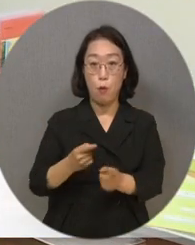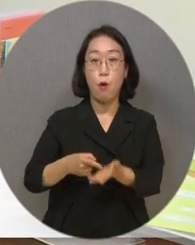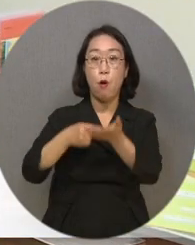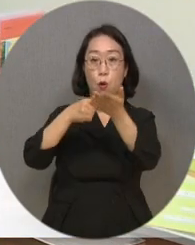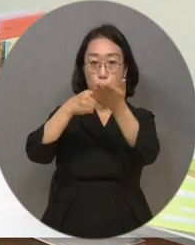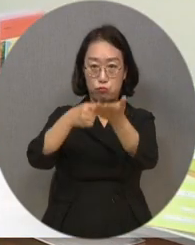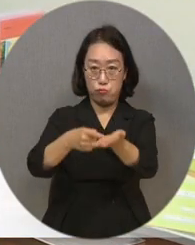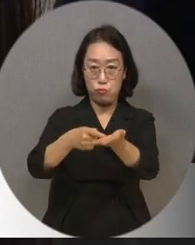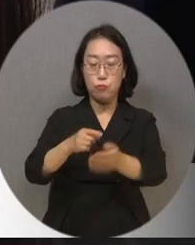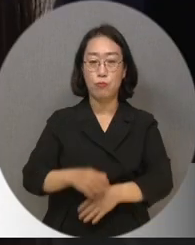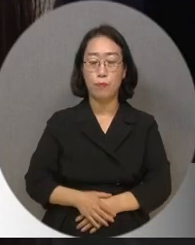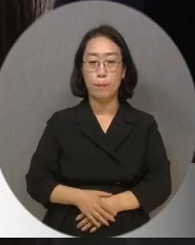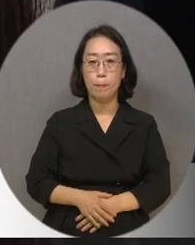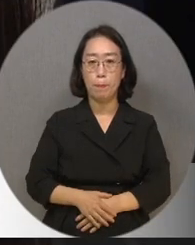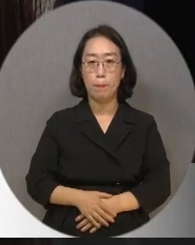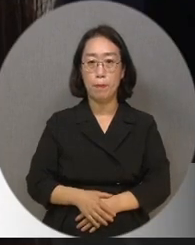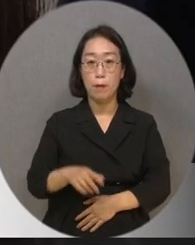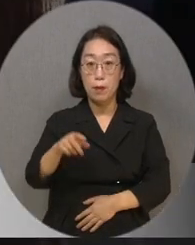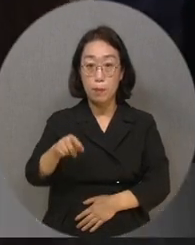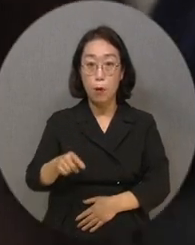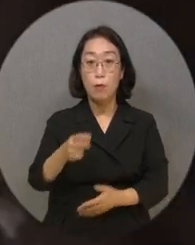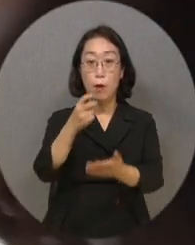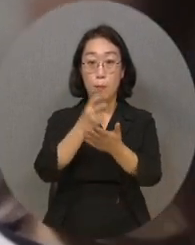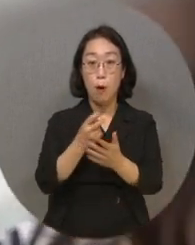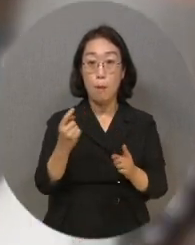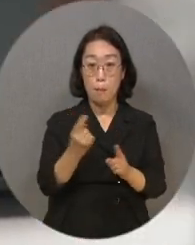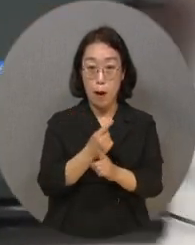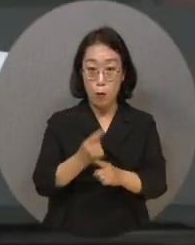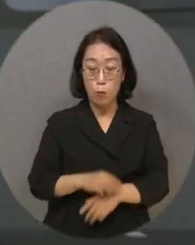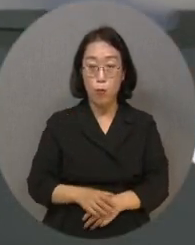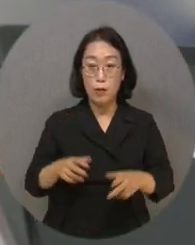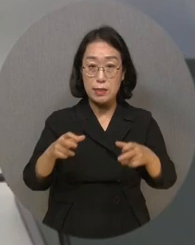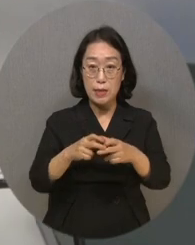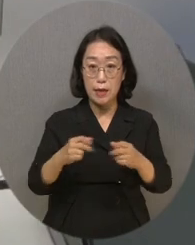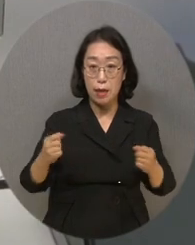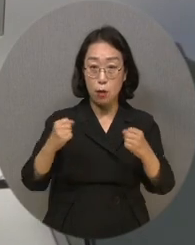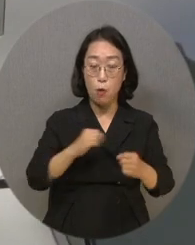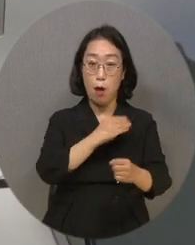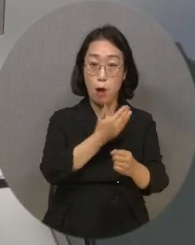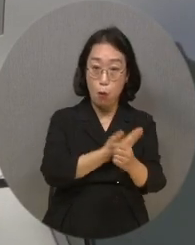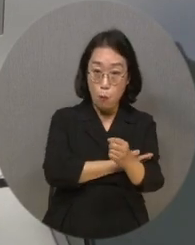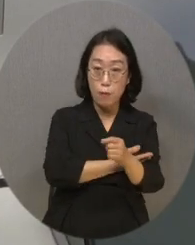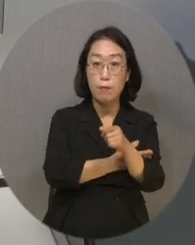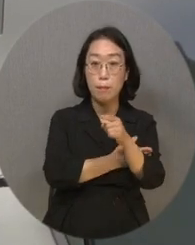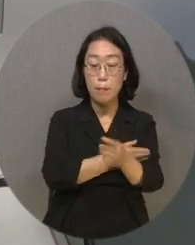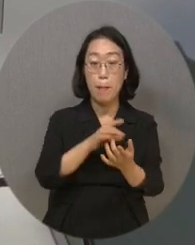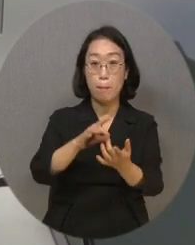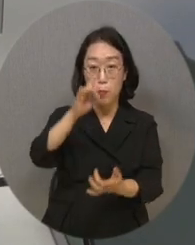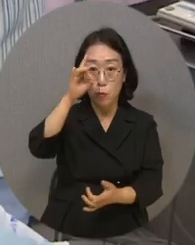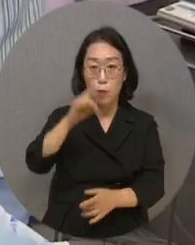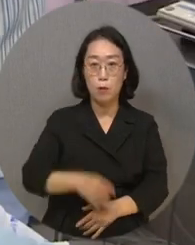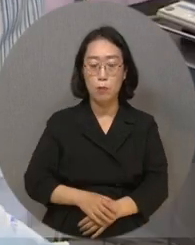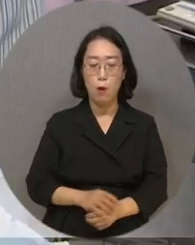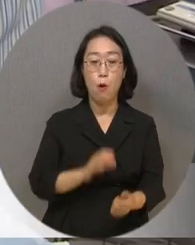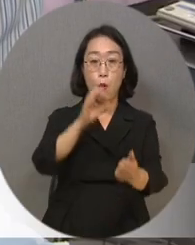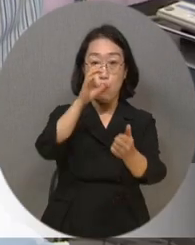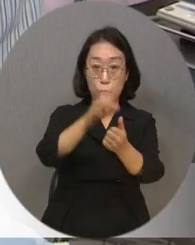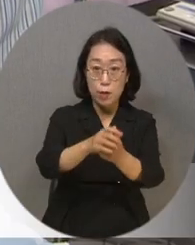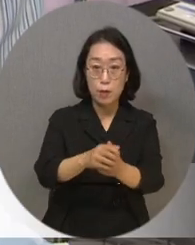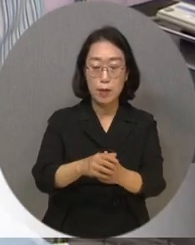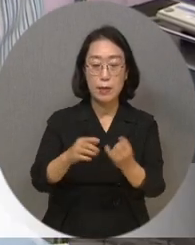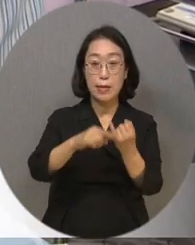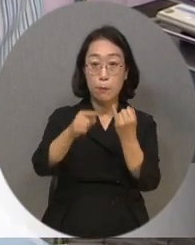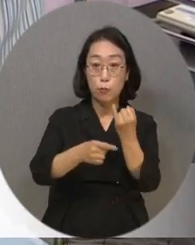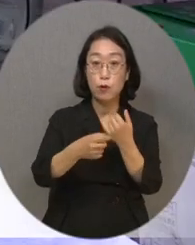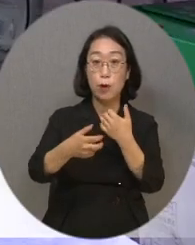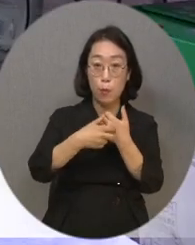입법 예고합니다. 이번 시행규칙 개정은 장애인 건강권법이 개정되면서 법률이 위임한 장애친화